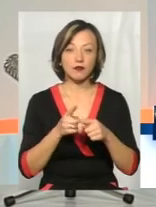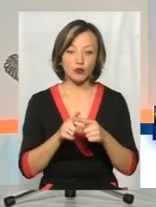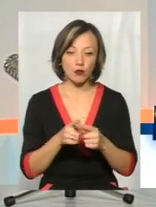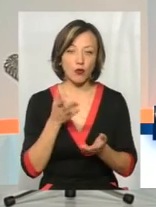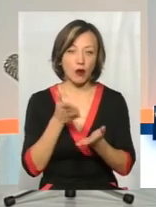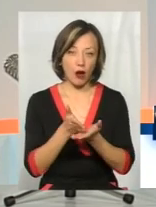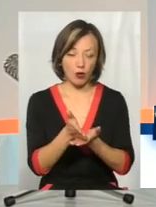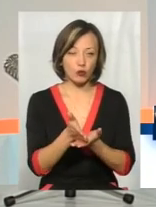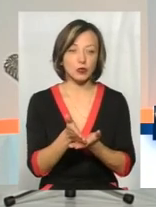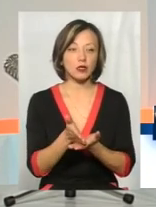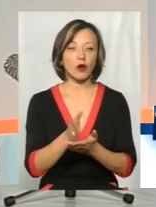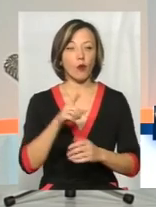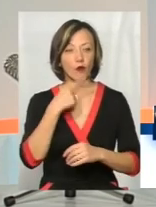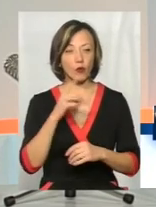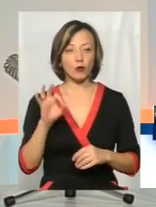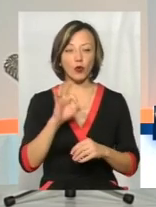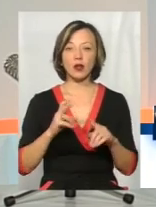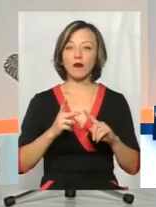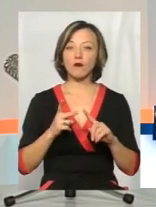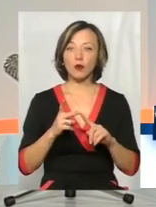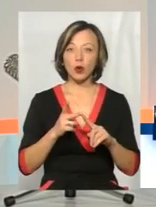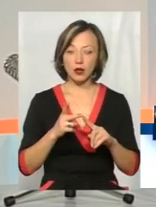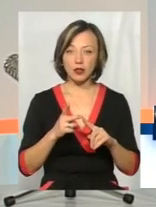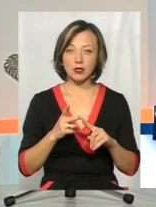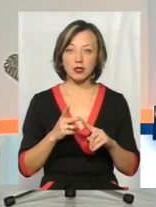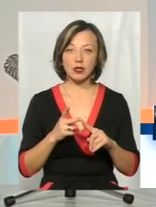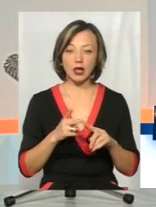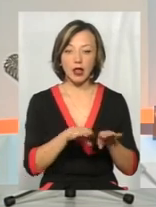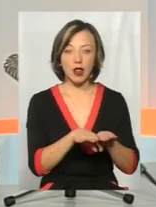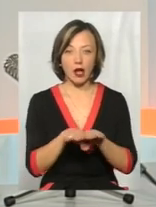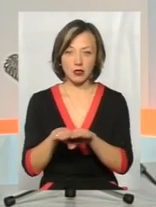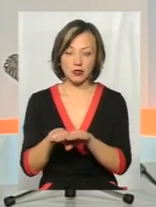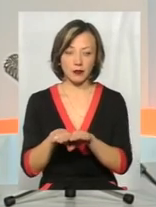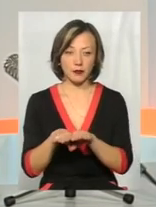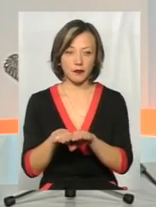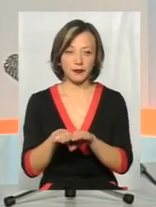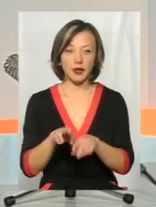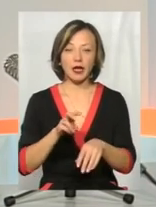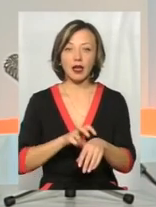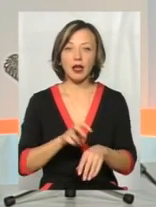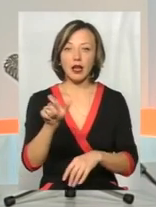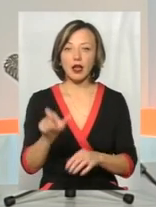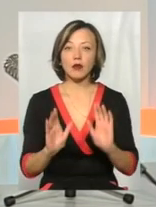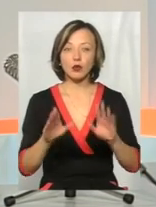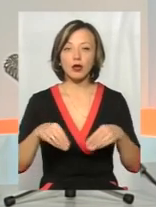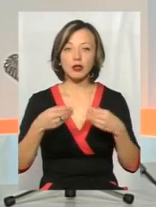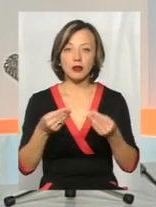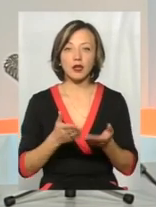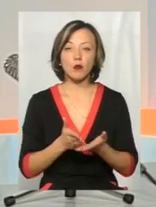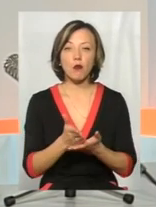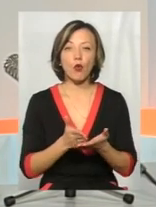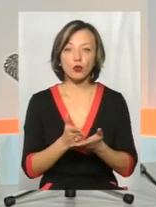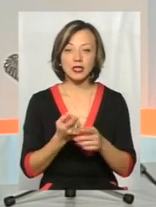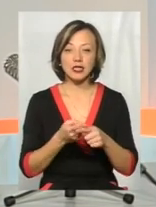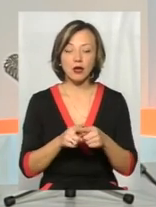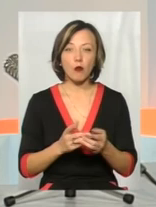ракурсі мова йде про те, що на вторинній ланці лікар буде надавати послугу, і